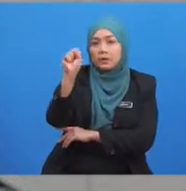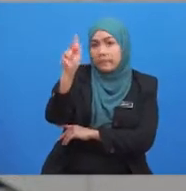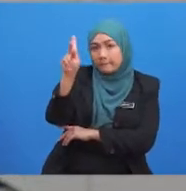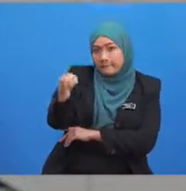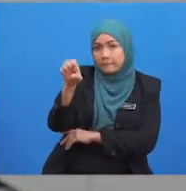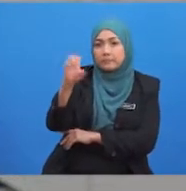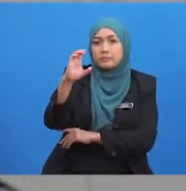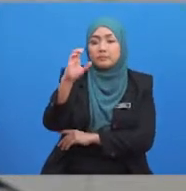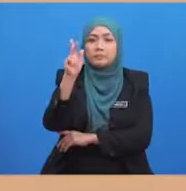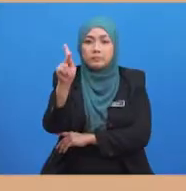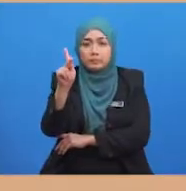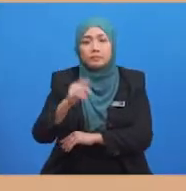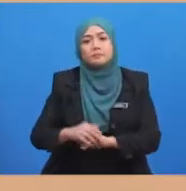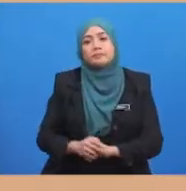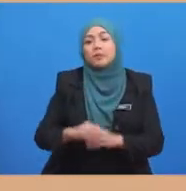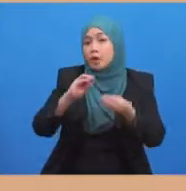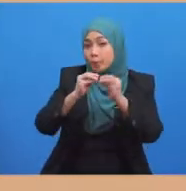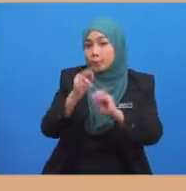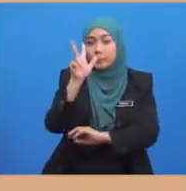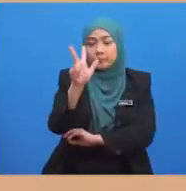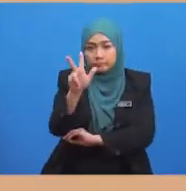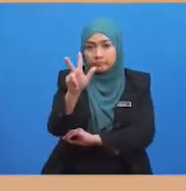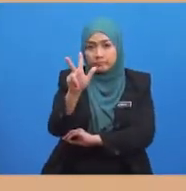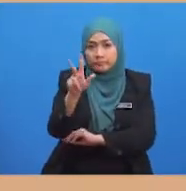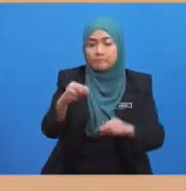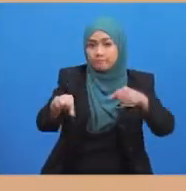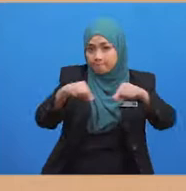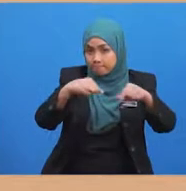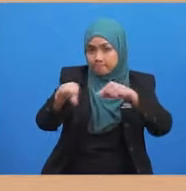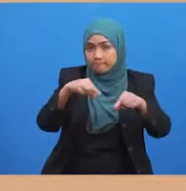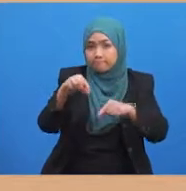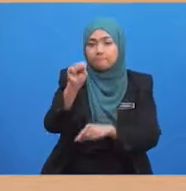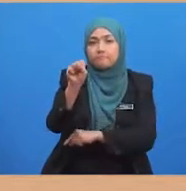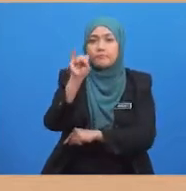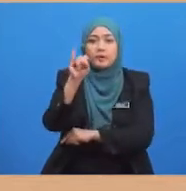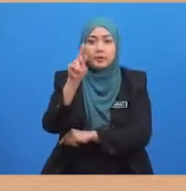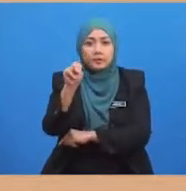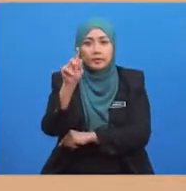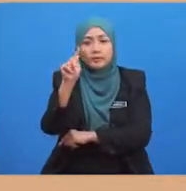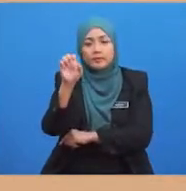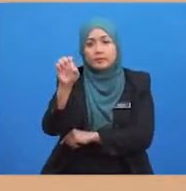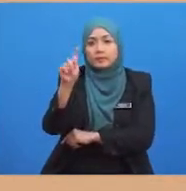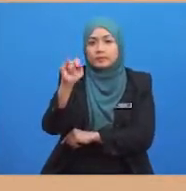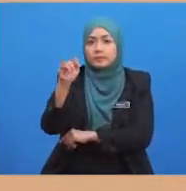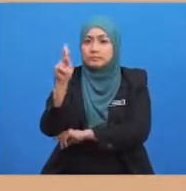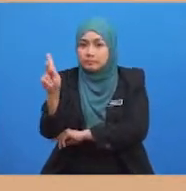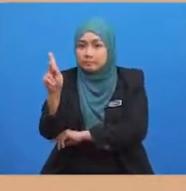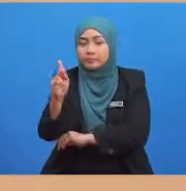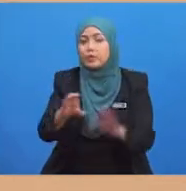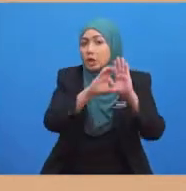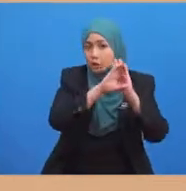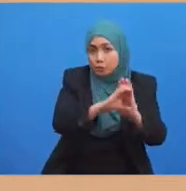Yang ketiga ialah gentian sintetik. Contoh gentian sintetik